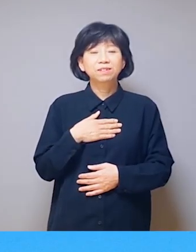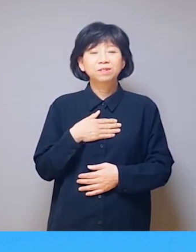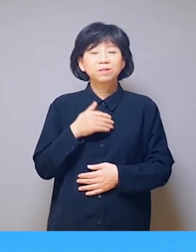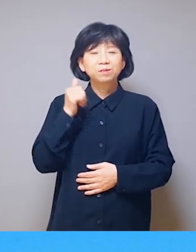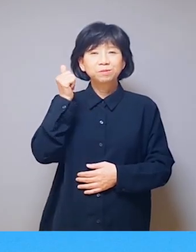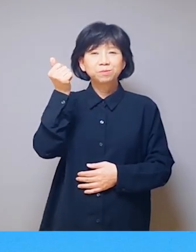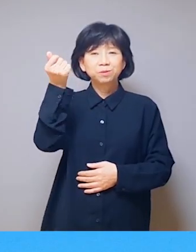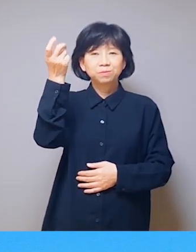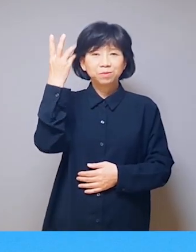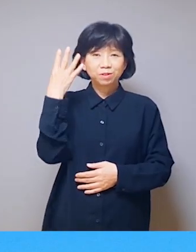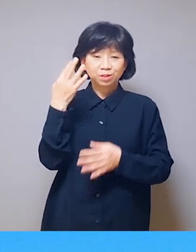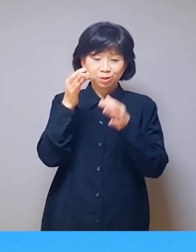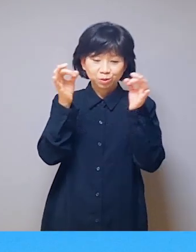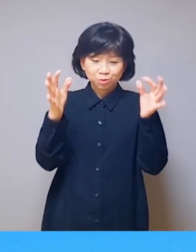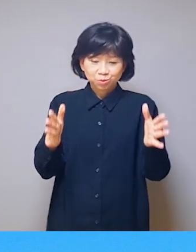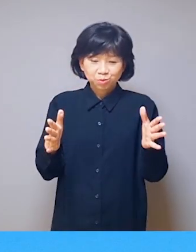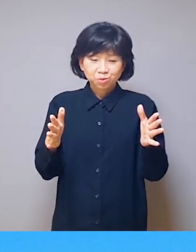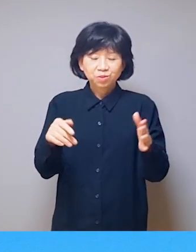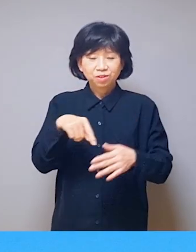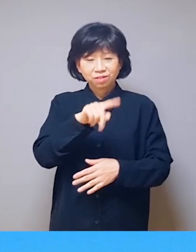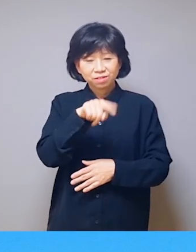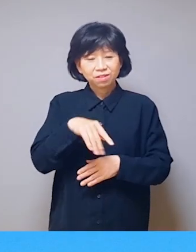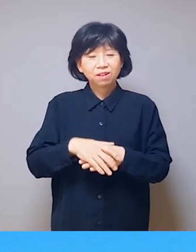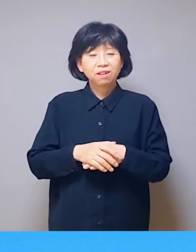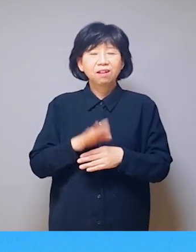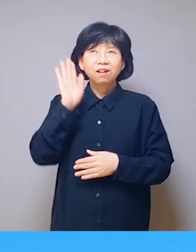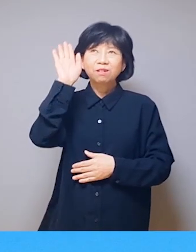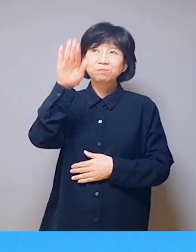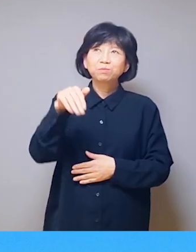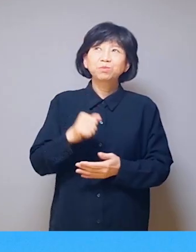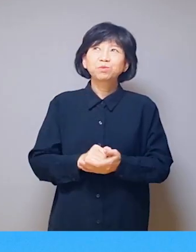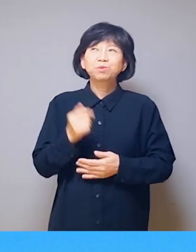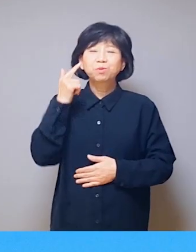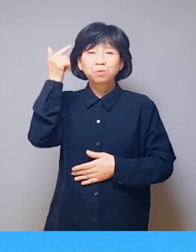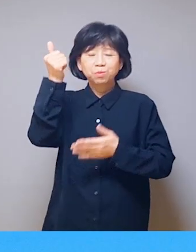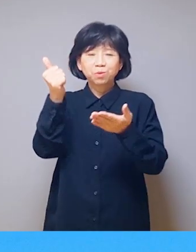했어요. 하나님, 2025년 어떻게 목회해야 될까요?